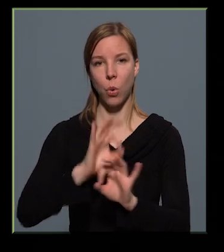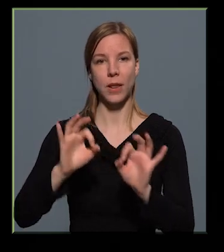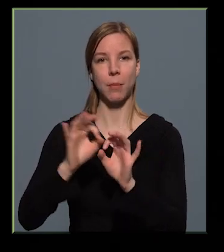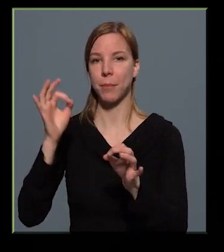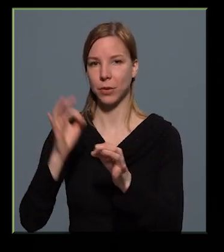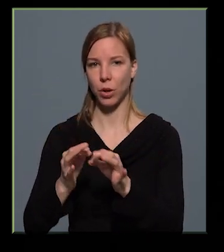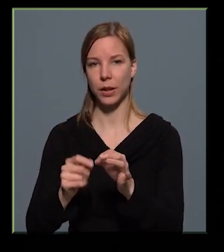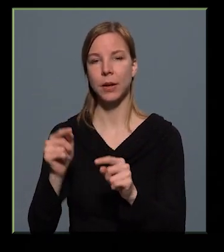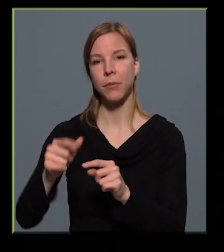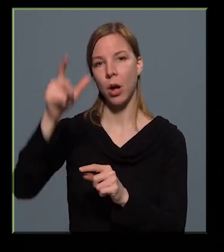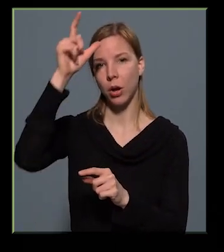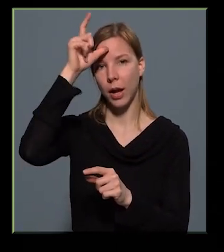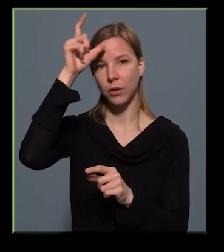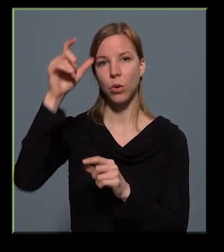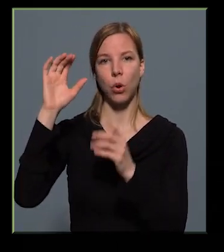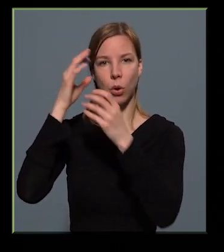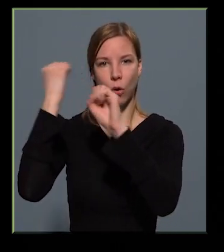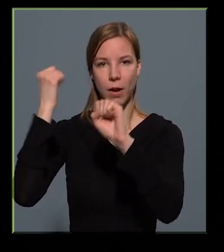török nagykövetséggel a kapcsolatot.